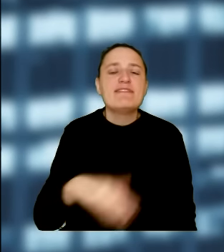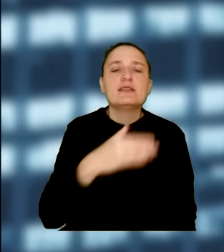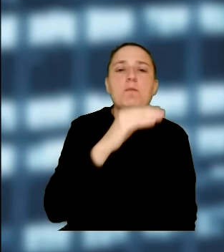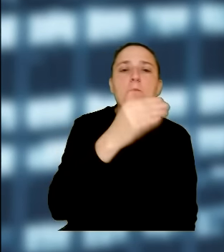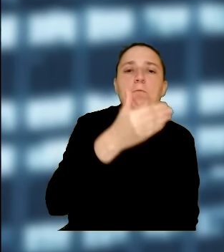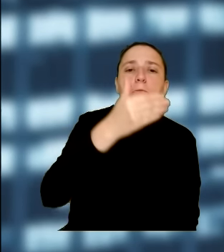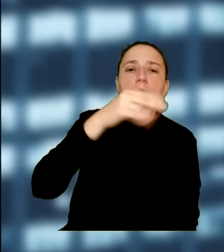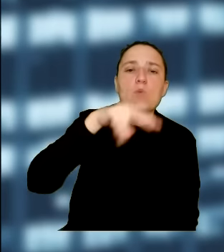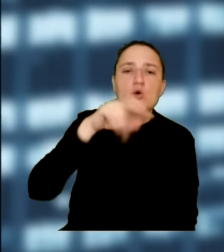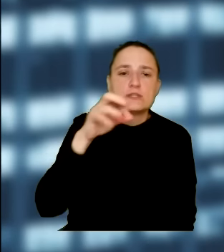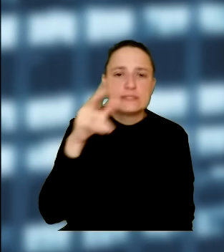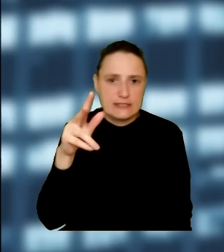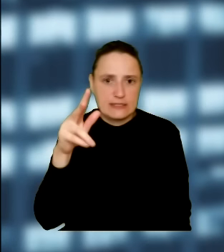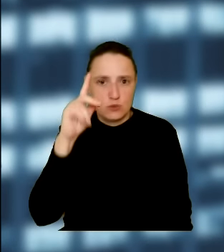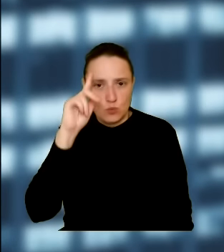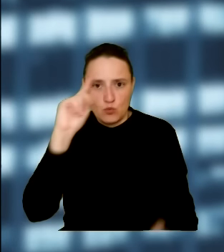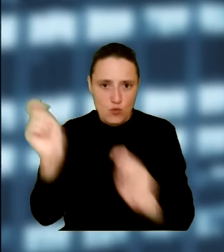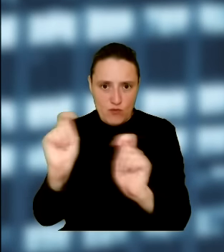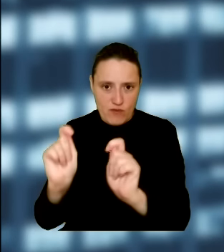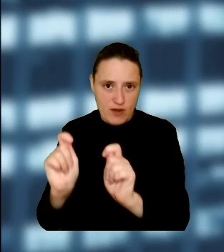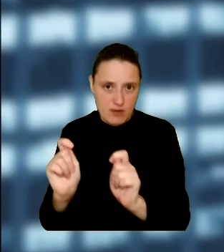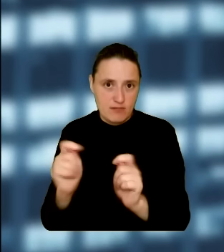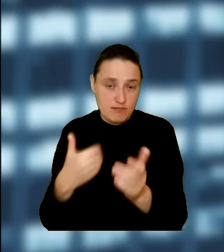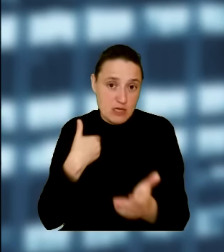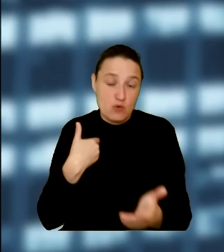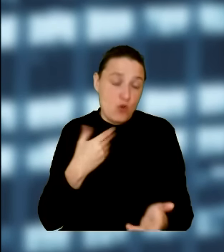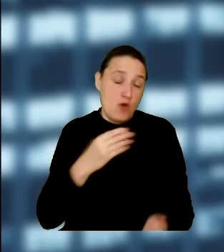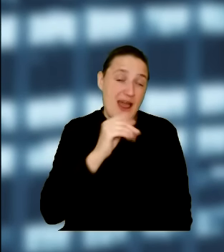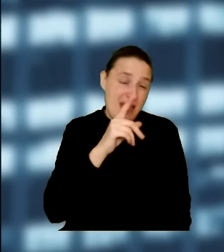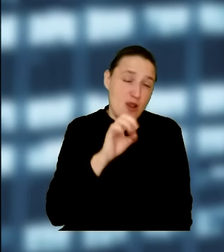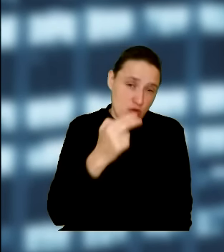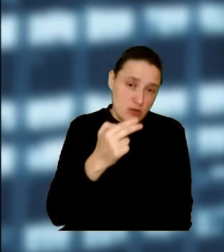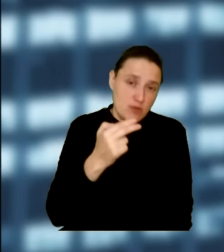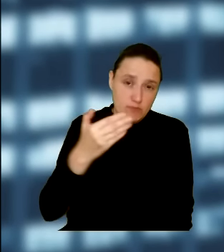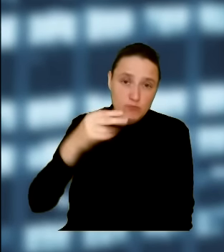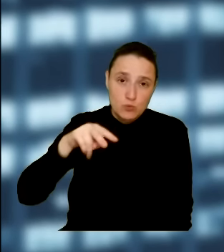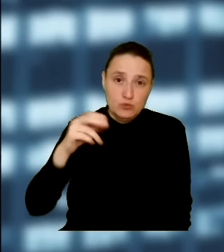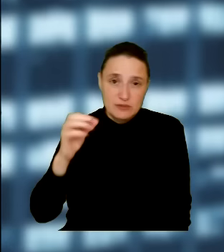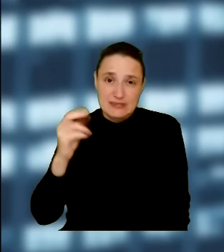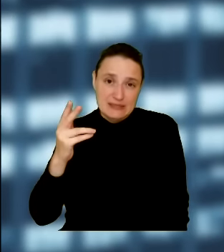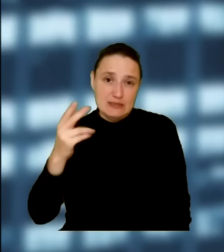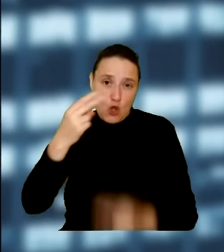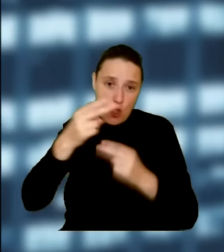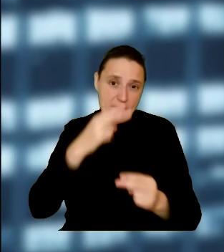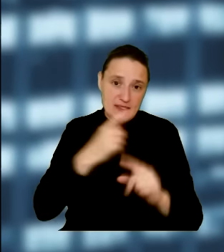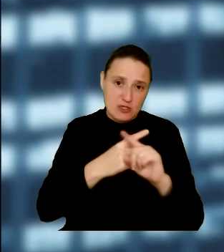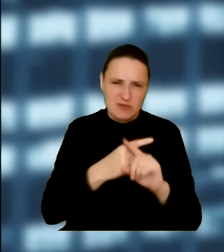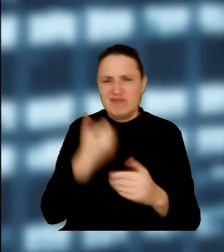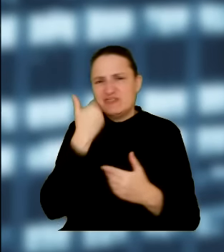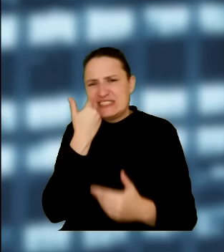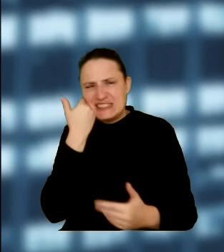uwagę i proszę sobie wygooglować. Elon Musk to skomentował w ten sposób, że to wstyd, że małpują